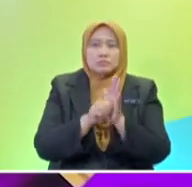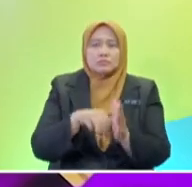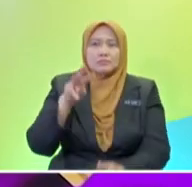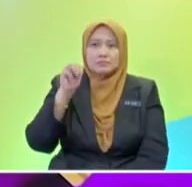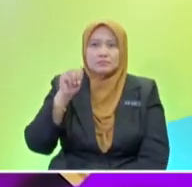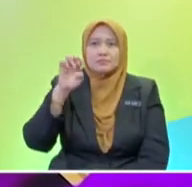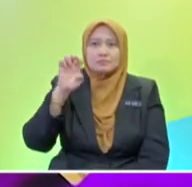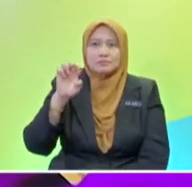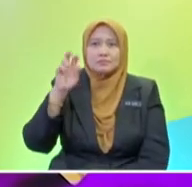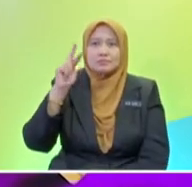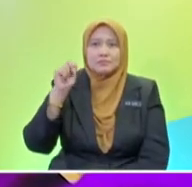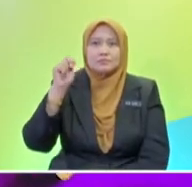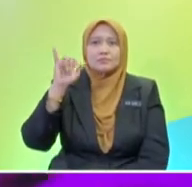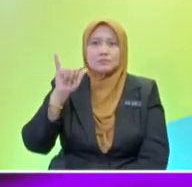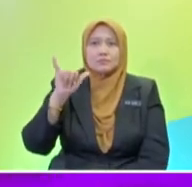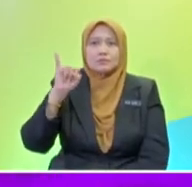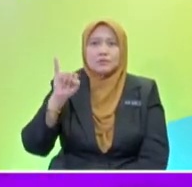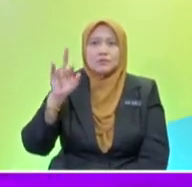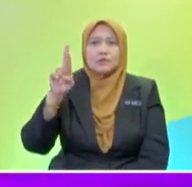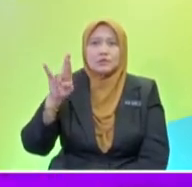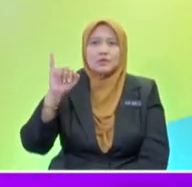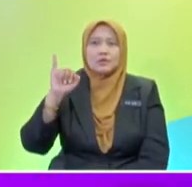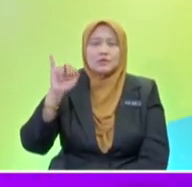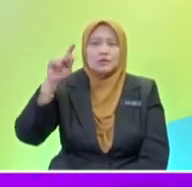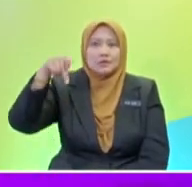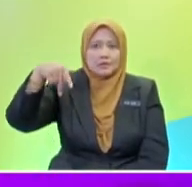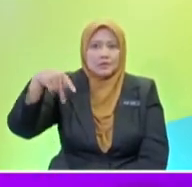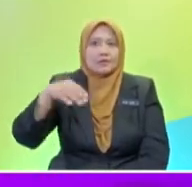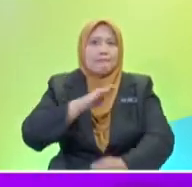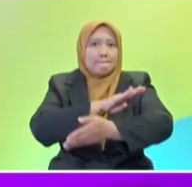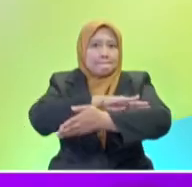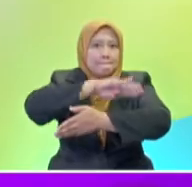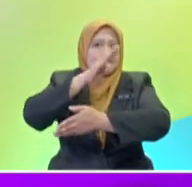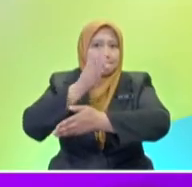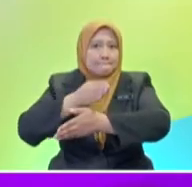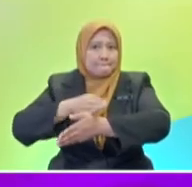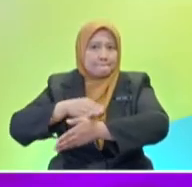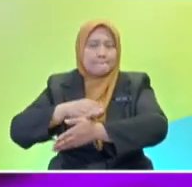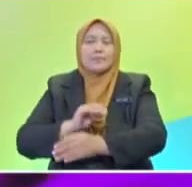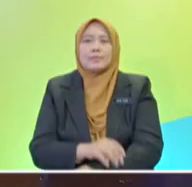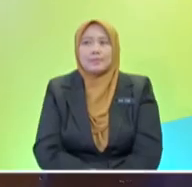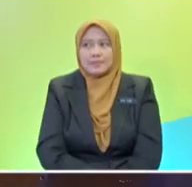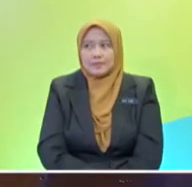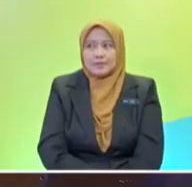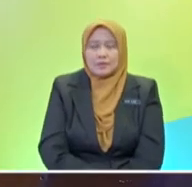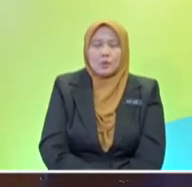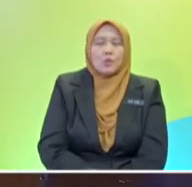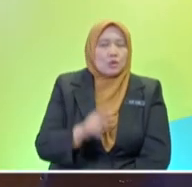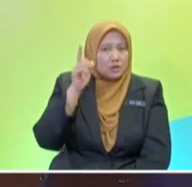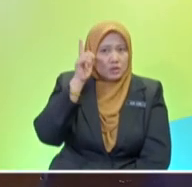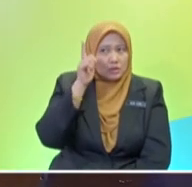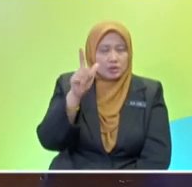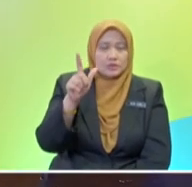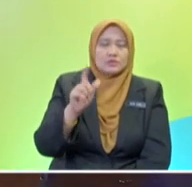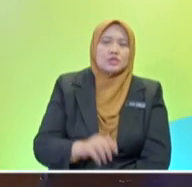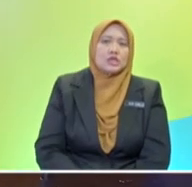tu? Cuba tengok. Macam sirip. Kan? Tengok. Daun nangka tengok. Sama.